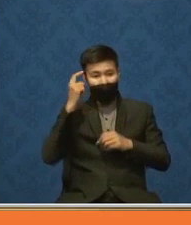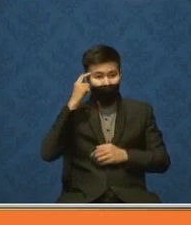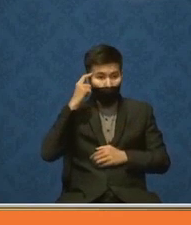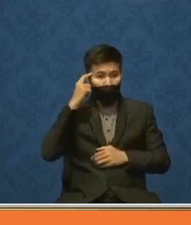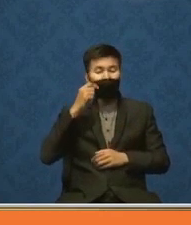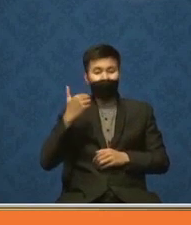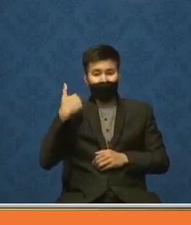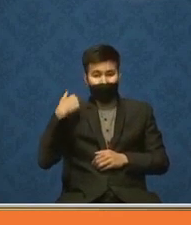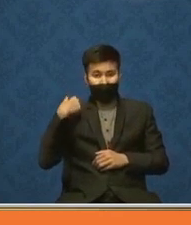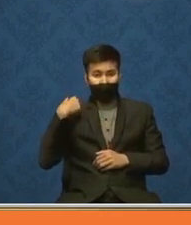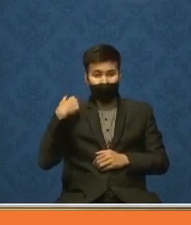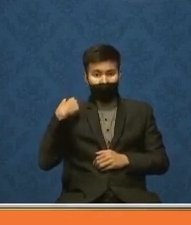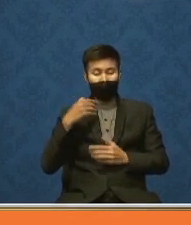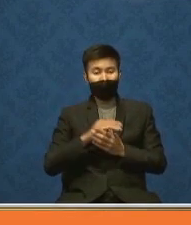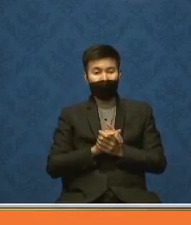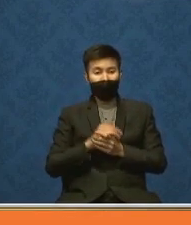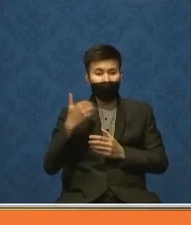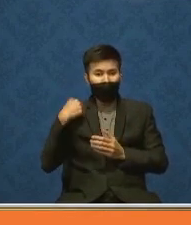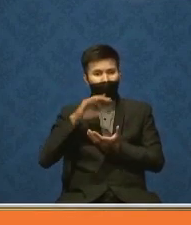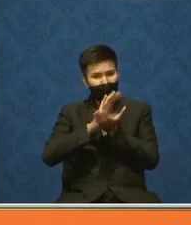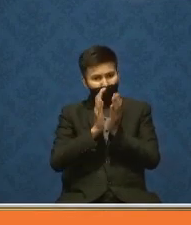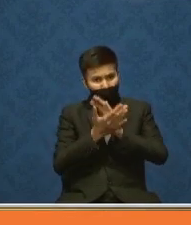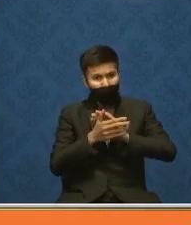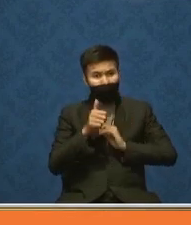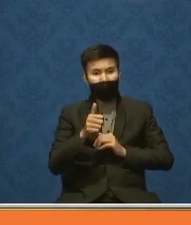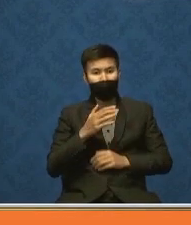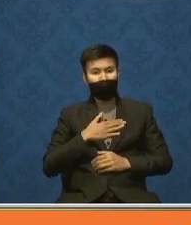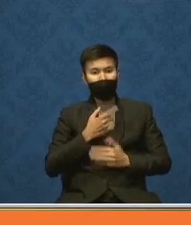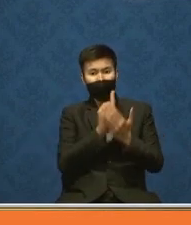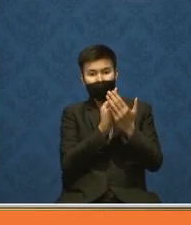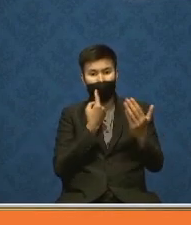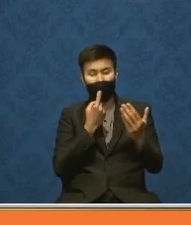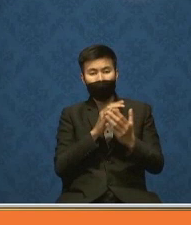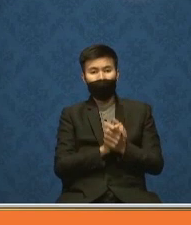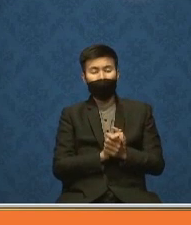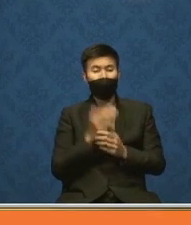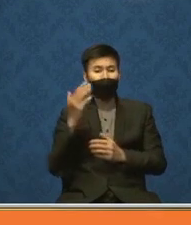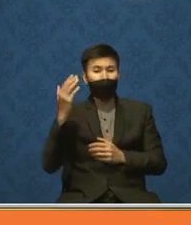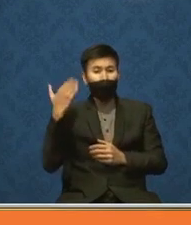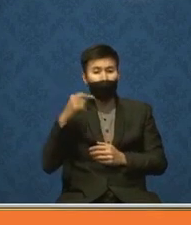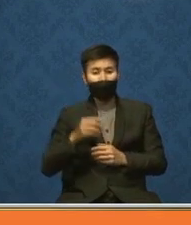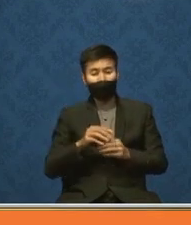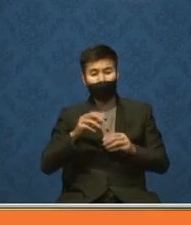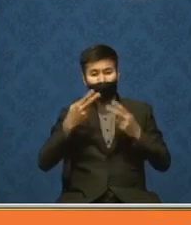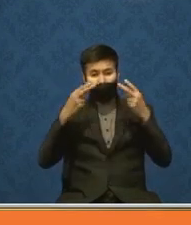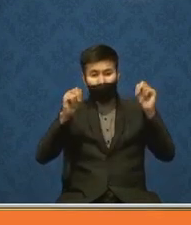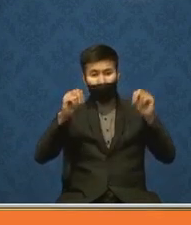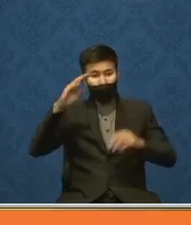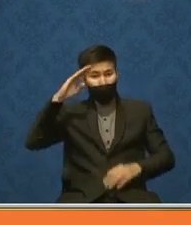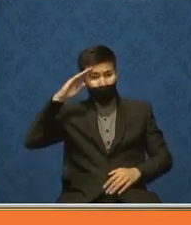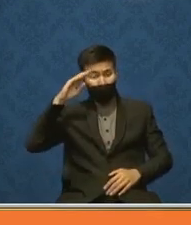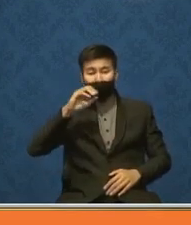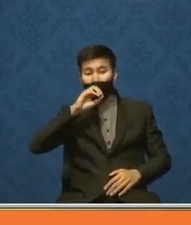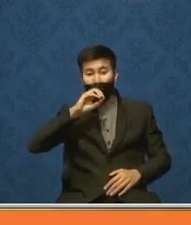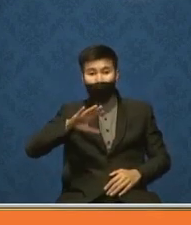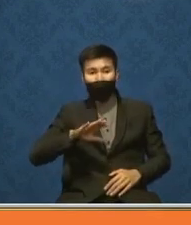ได้ครับและผมก็ขอเป็นตัวแทนพรรคก้าวไกลตอบสรุปคำท้าท่านนายกเมื่อวานอีกครั้งนึงนะครับว่ายิ่งพวกเราเข้าใจพ